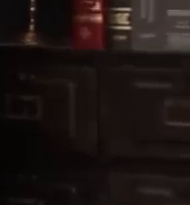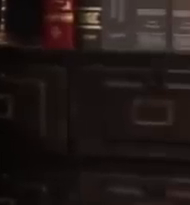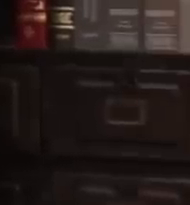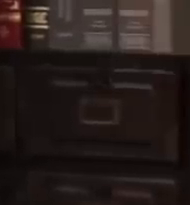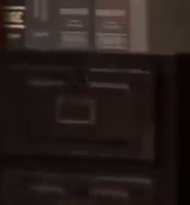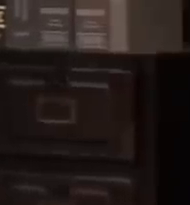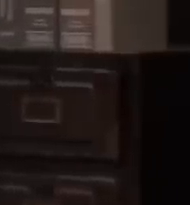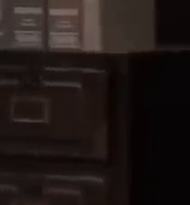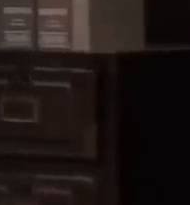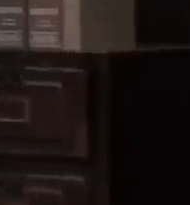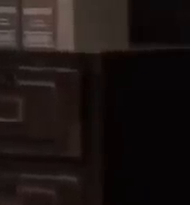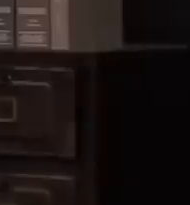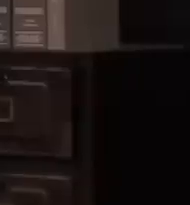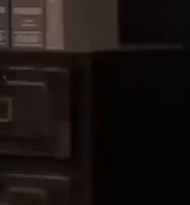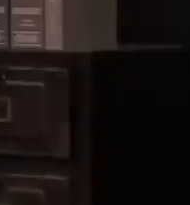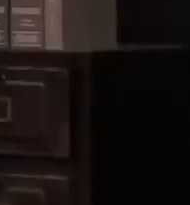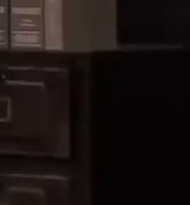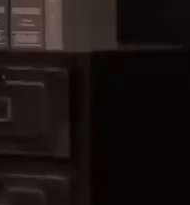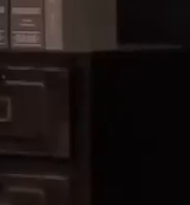여기